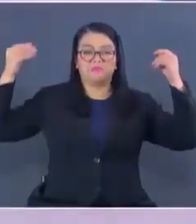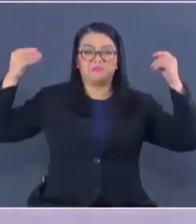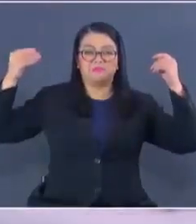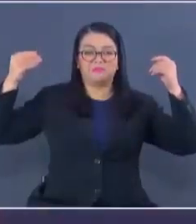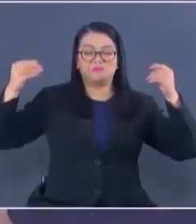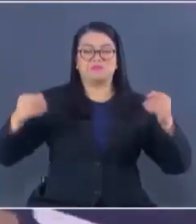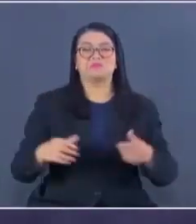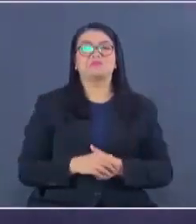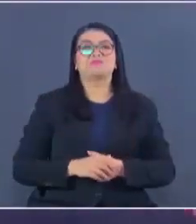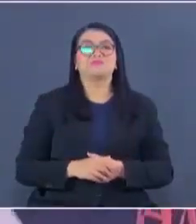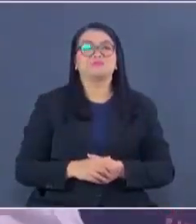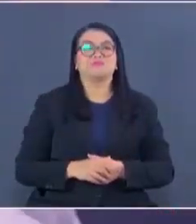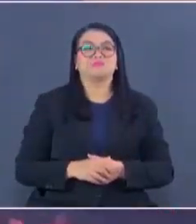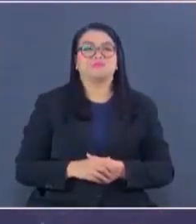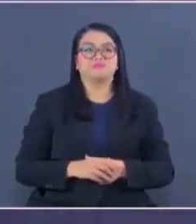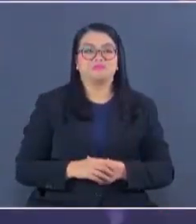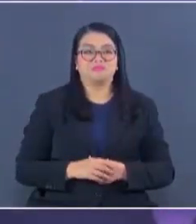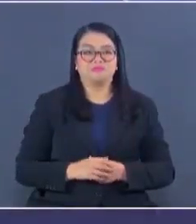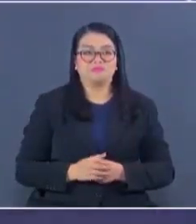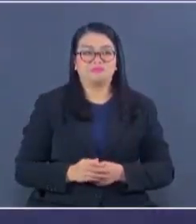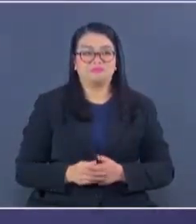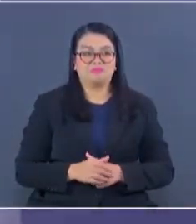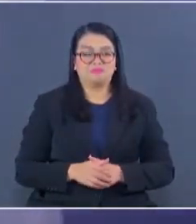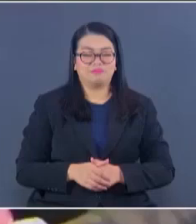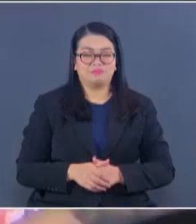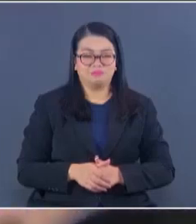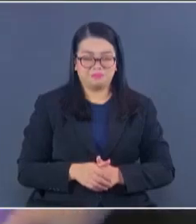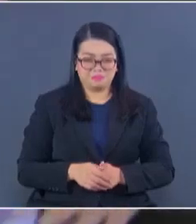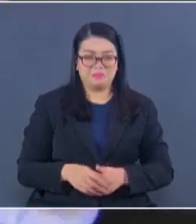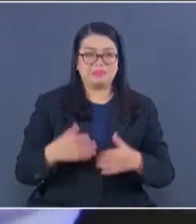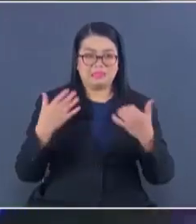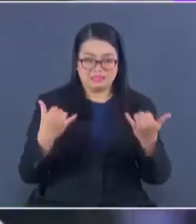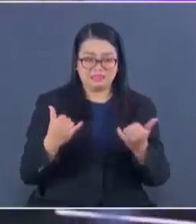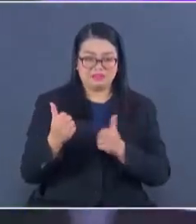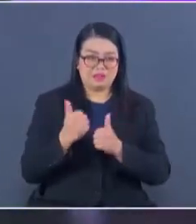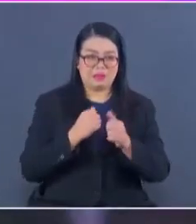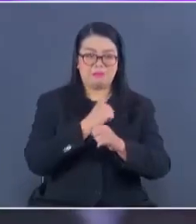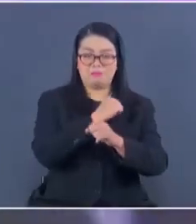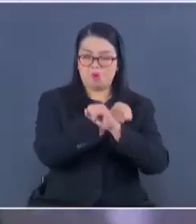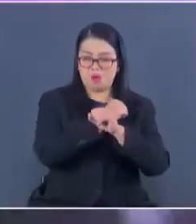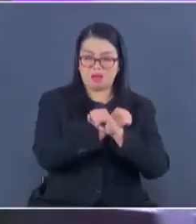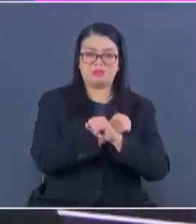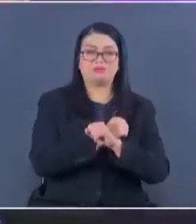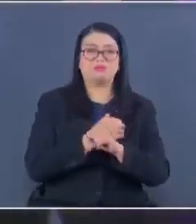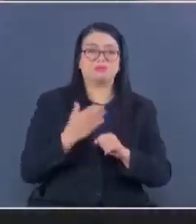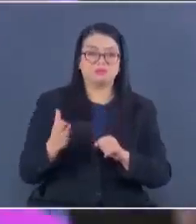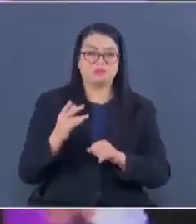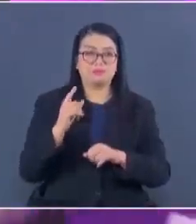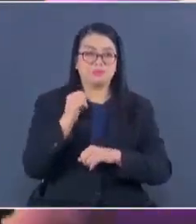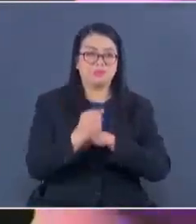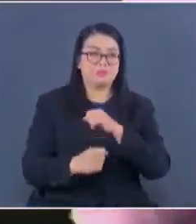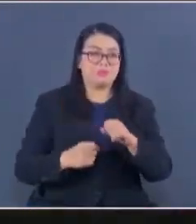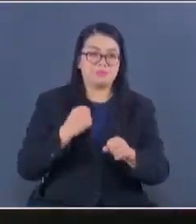หรือว่า TMWI นะครับไปครองได้สำเร็จถือว่าครั้งนี้เป็นการป้องกันแชมป์รายการนี้เป็นปีที่2ติ